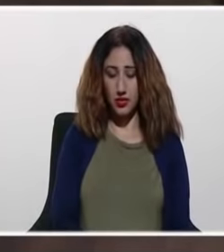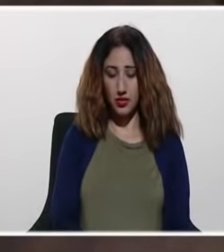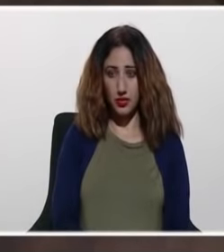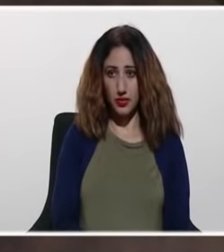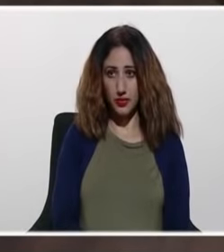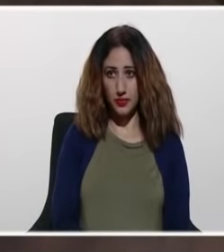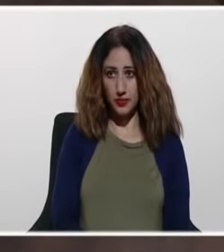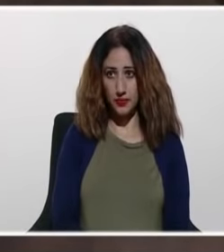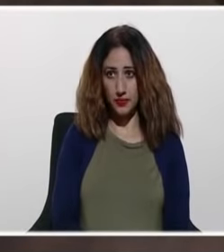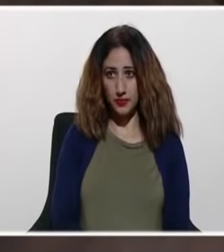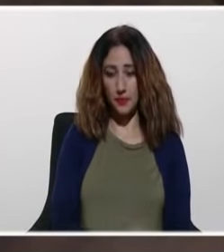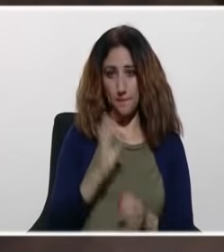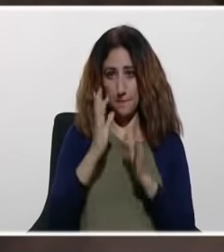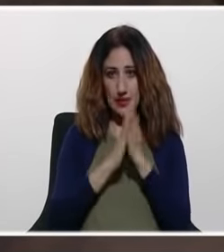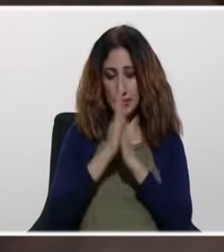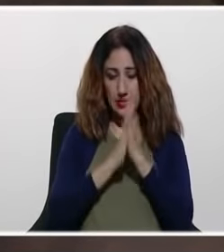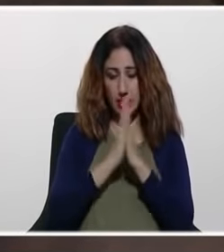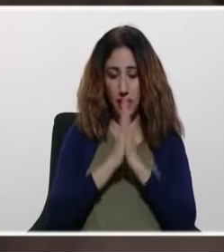فطبعا المفروض بتسخن الأول،